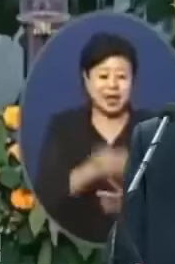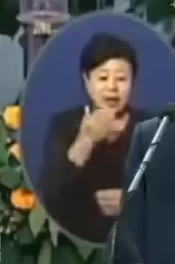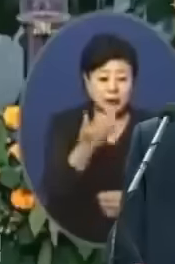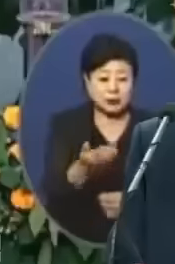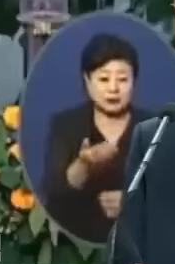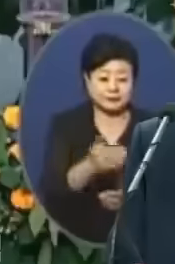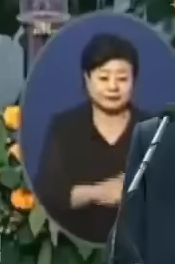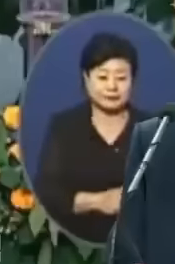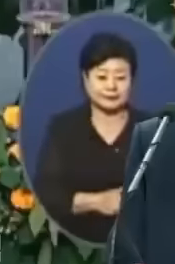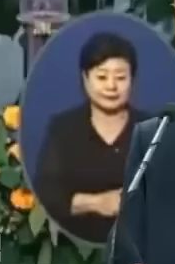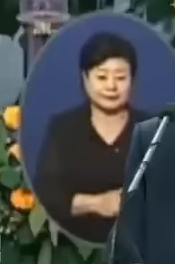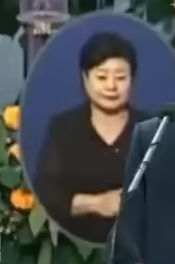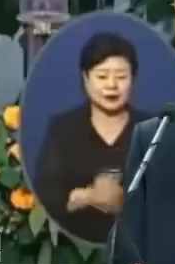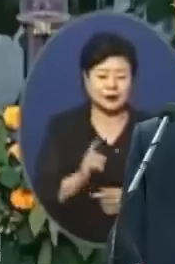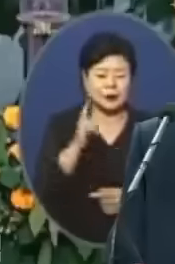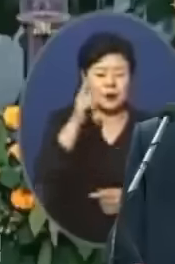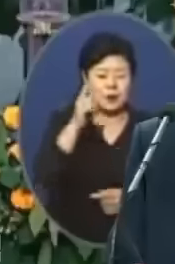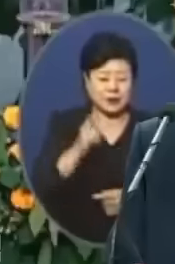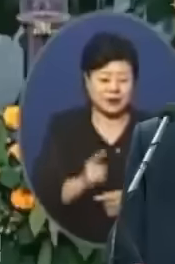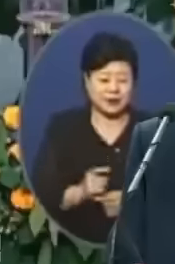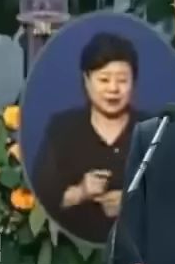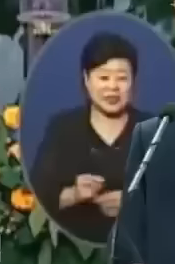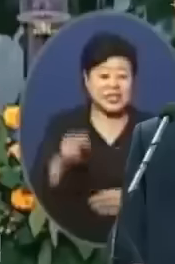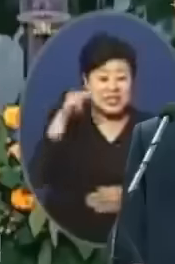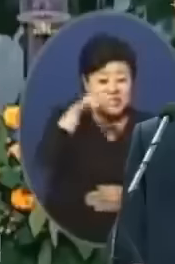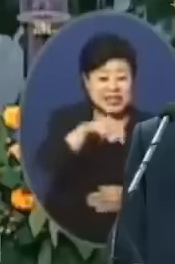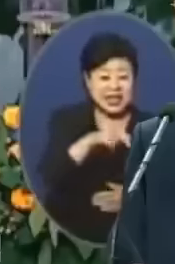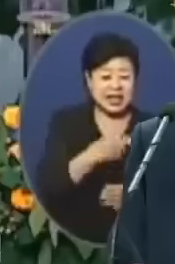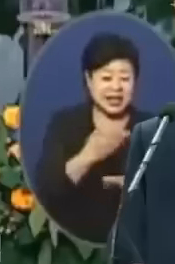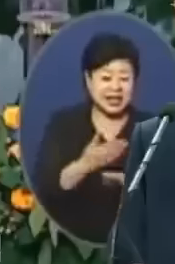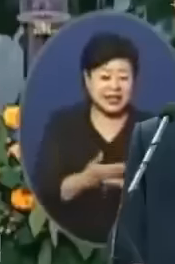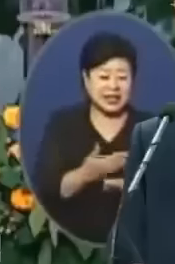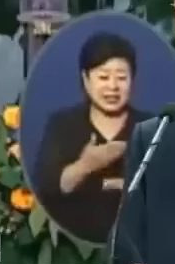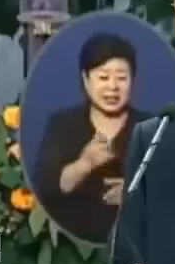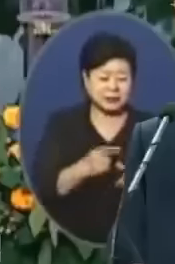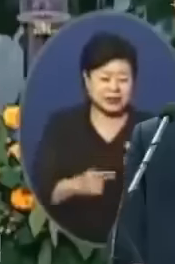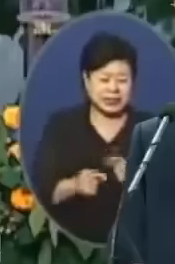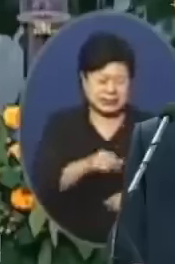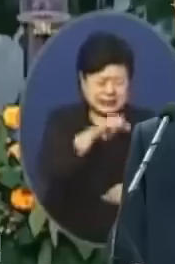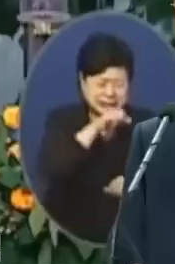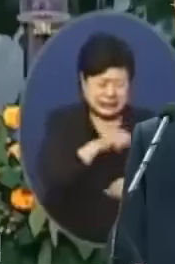여러분 높이 뛰기에서 타의 추종을 불과하는